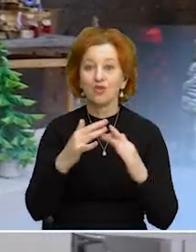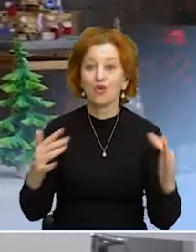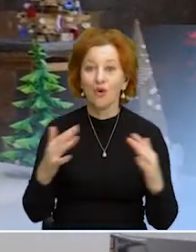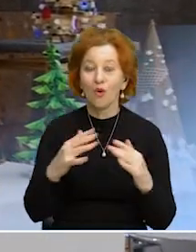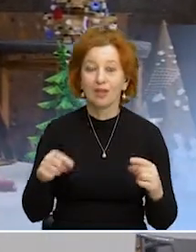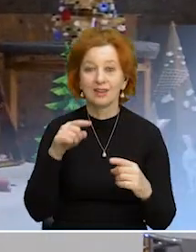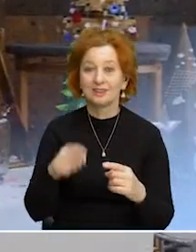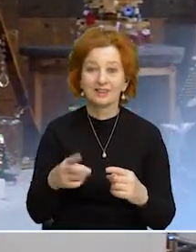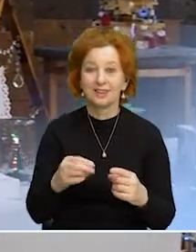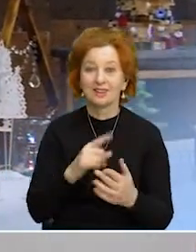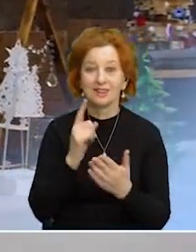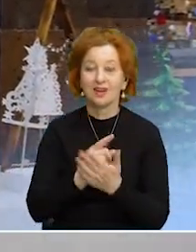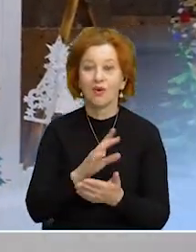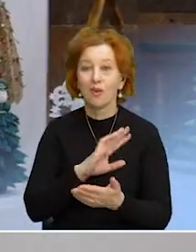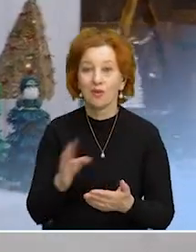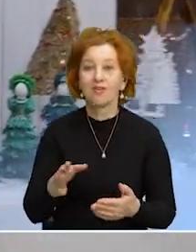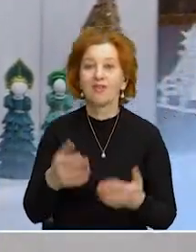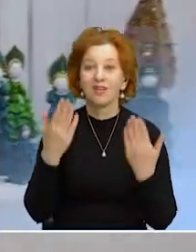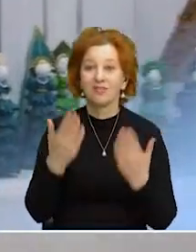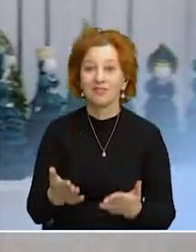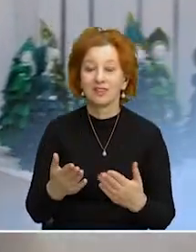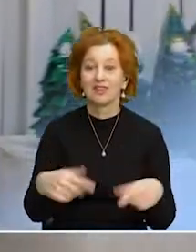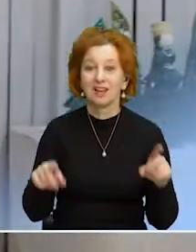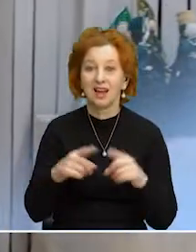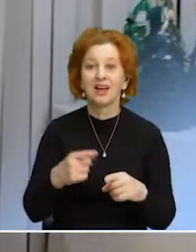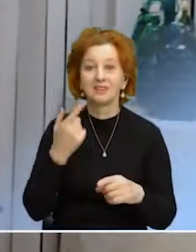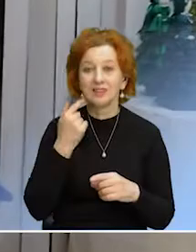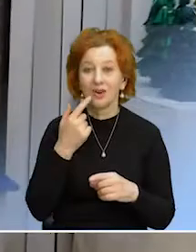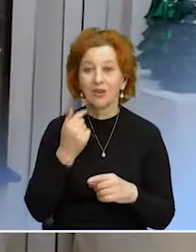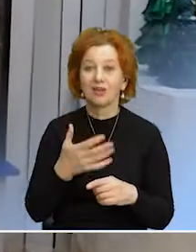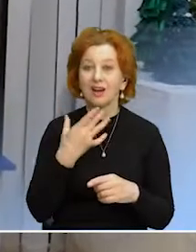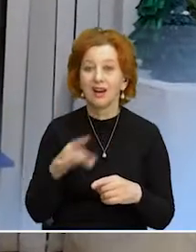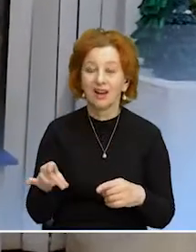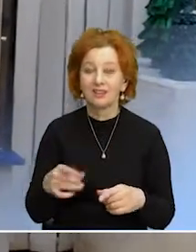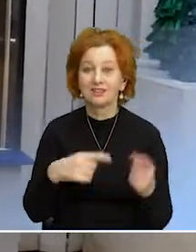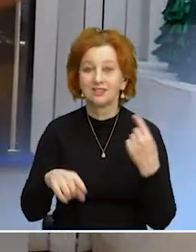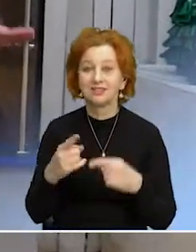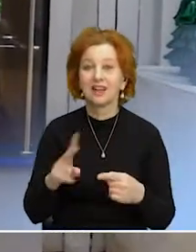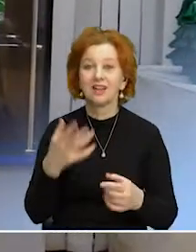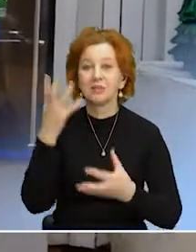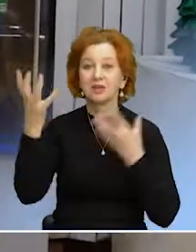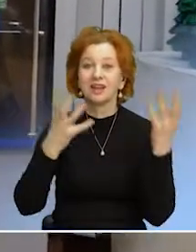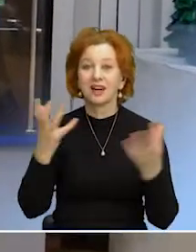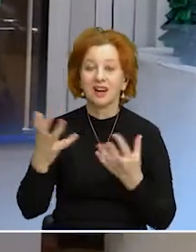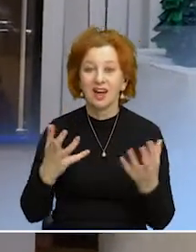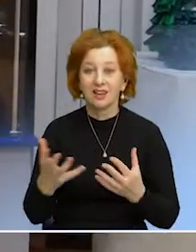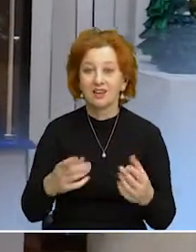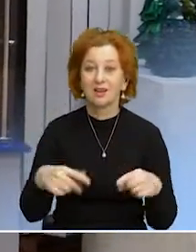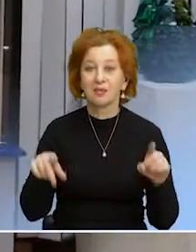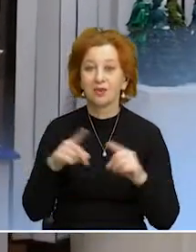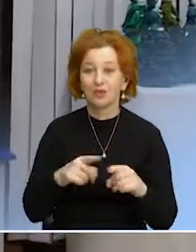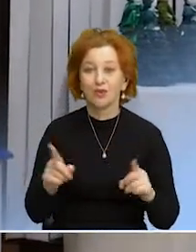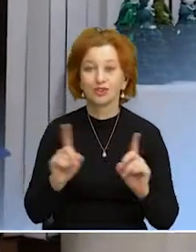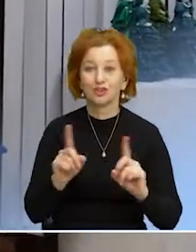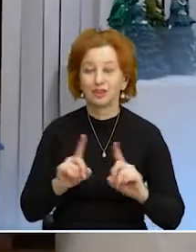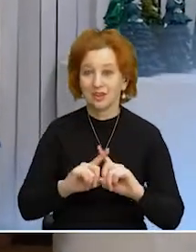на елке здесь не особо-то и похожи. И вот такая зеленая красавица с всякими гирляндами и шариками кажется